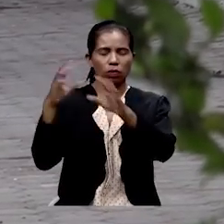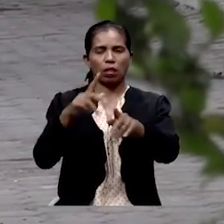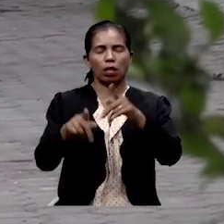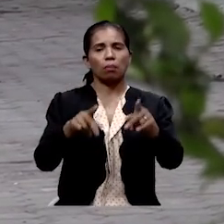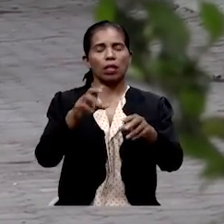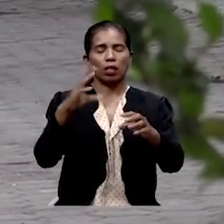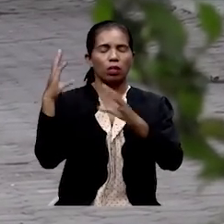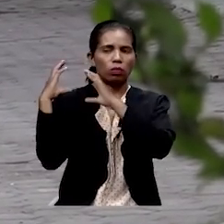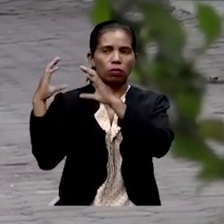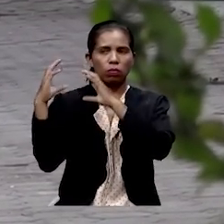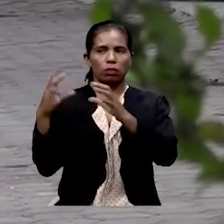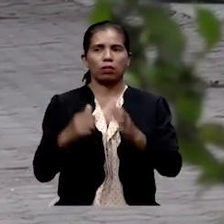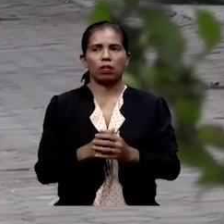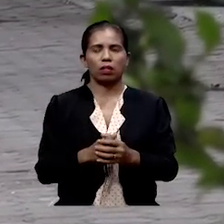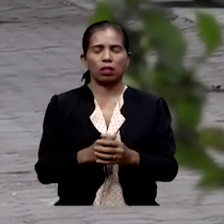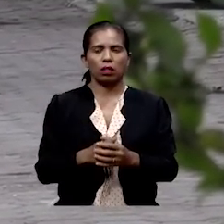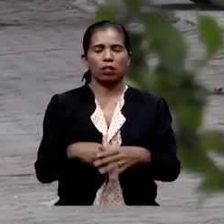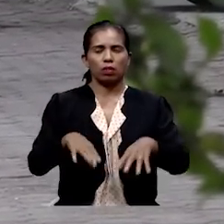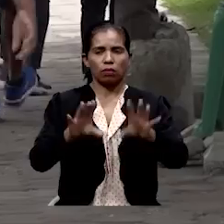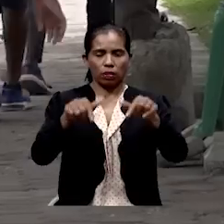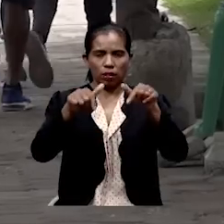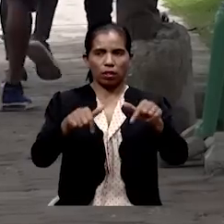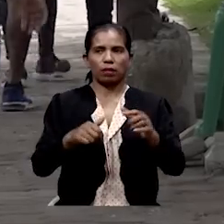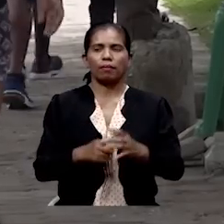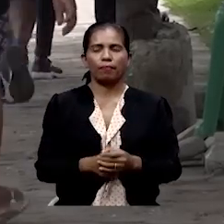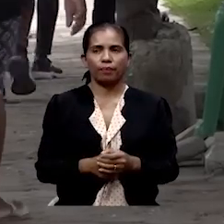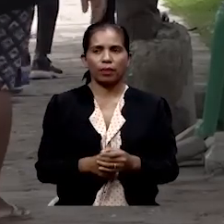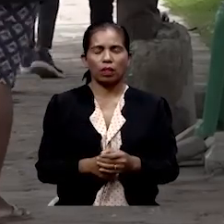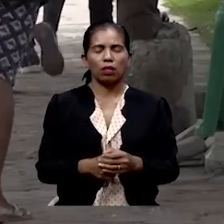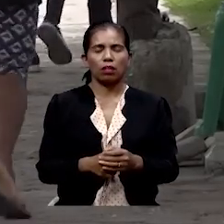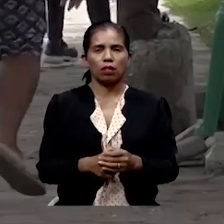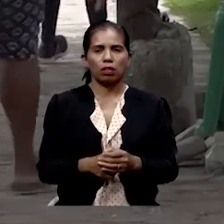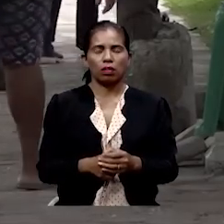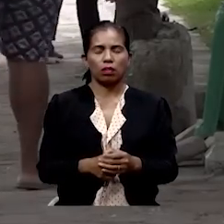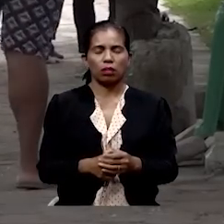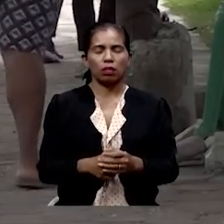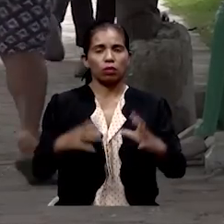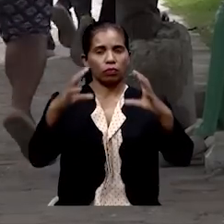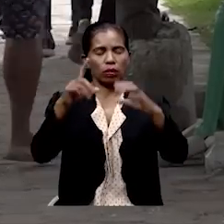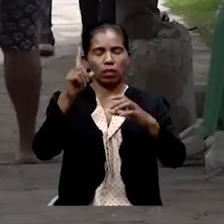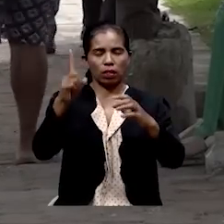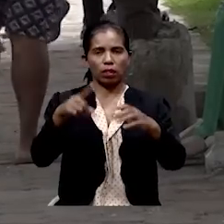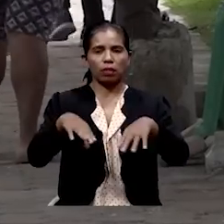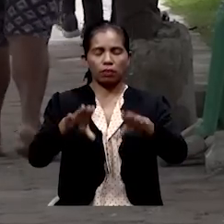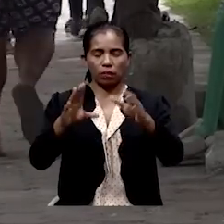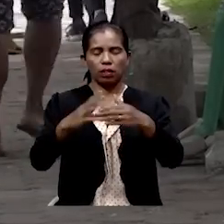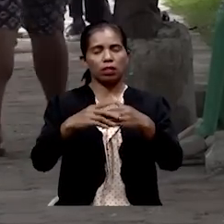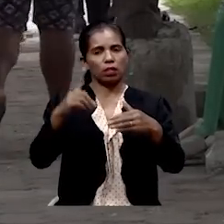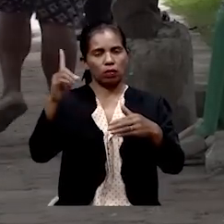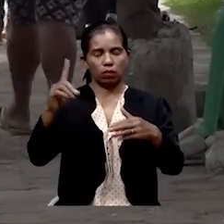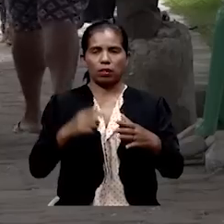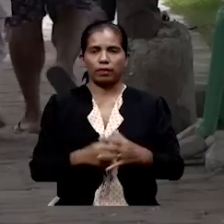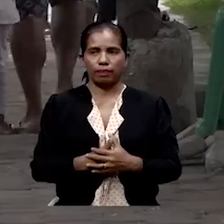naik kebanyakan maluk maksa sir fangenene siram sa arasi ni hola fuang ida 15 sen 10 sen fang pas 1 dolar ne margin profit makas